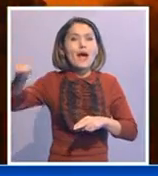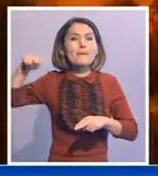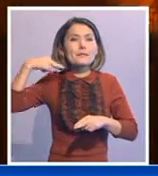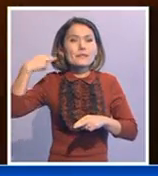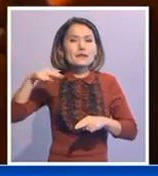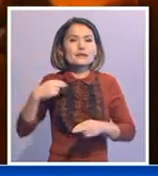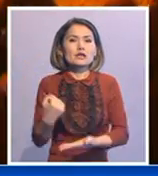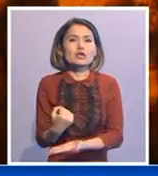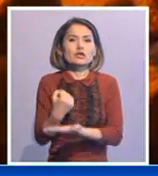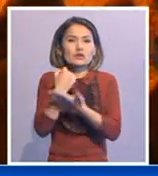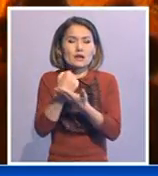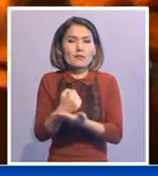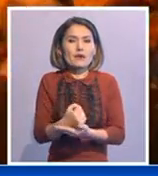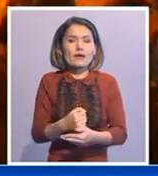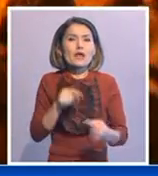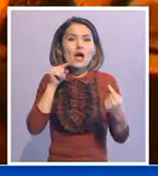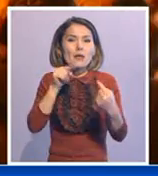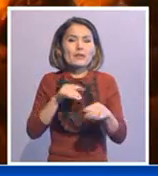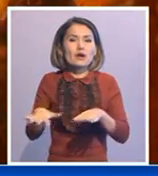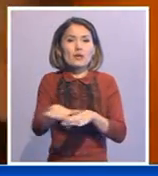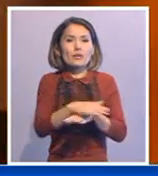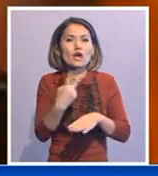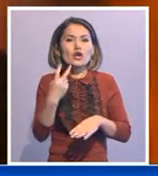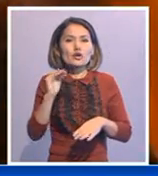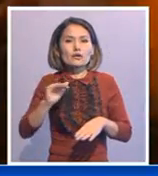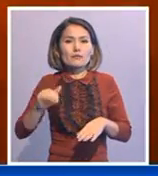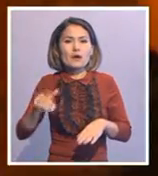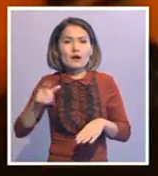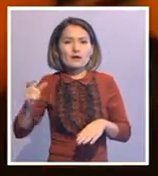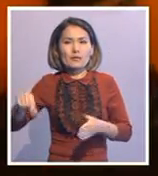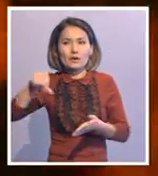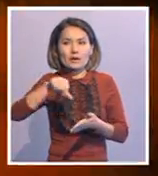жақтастары да жаппай митинг өткізіп жатыр. Оған 200 мыңдай адам қатысады деген болжам бар.